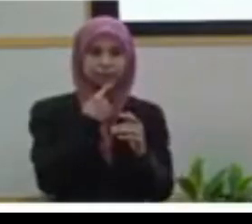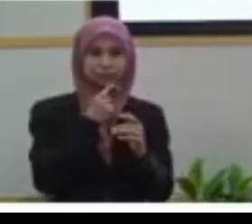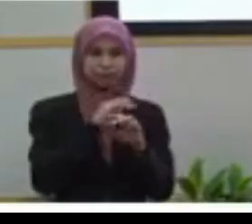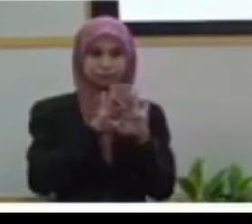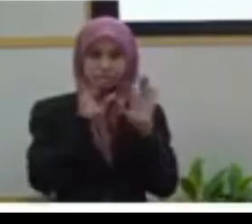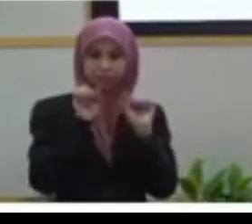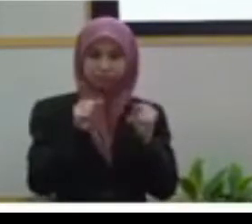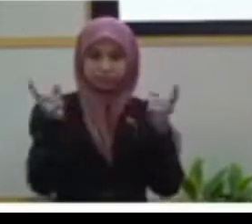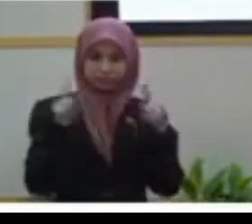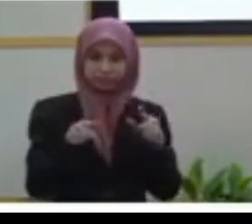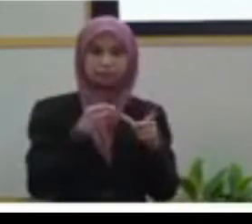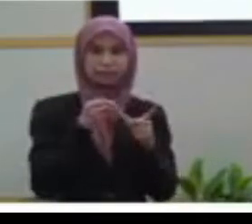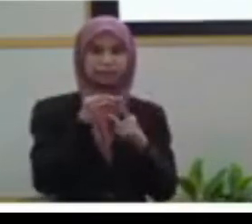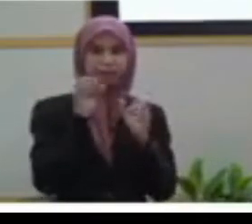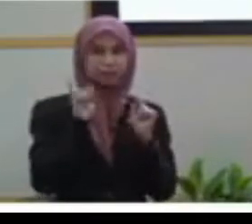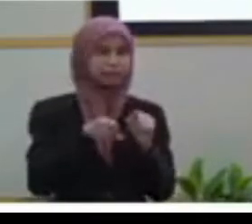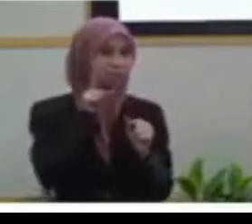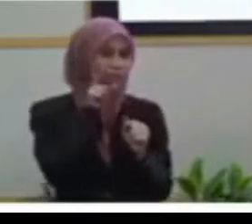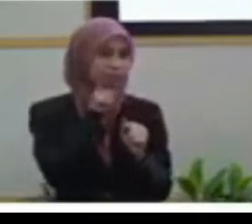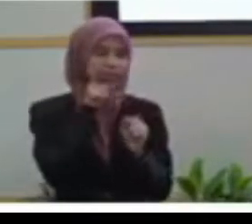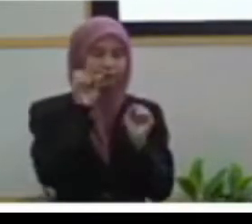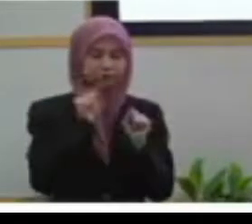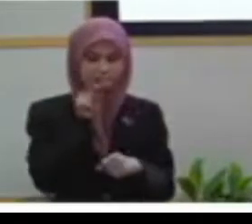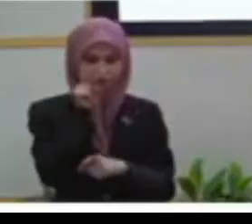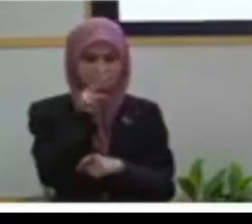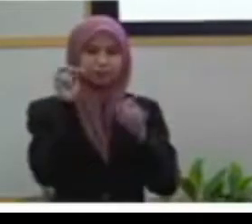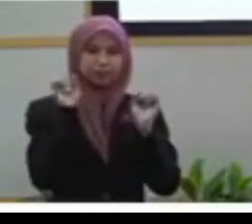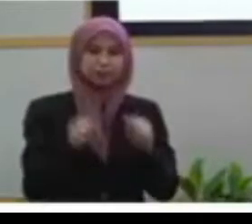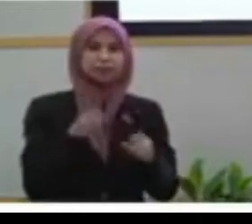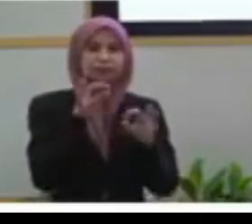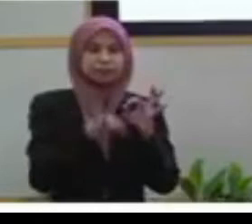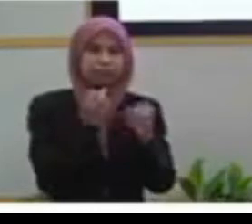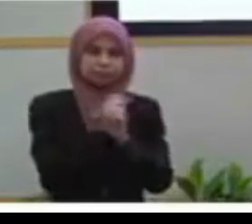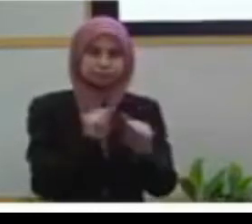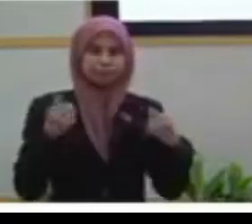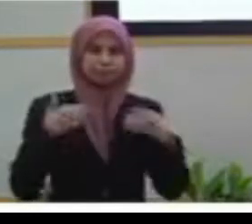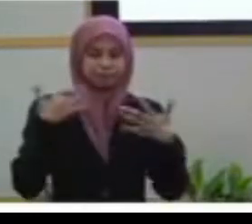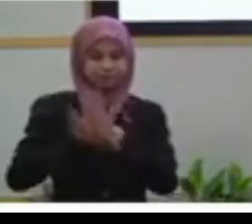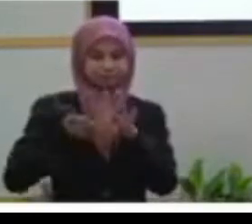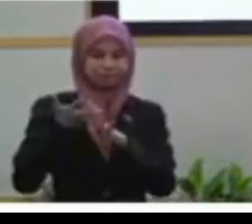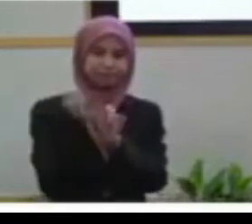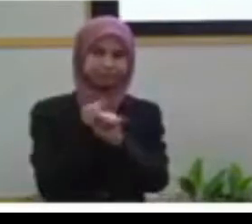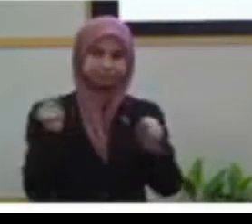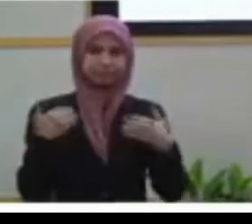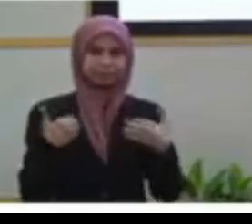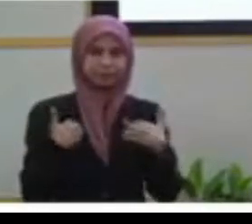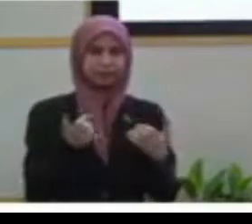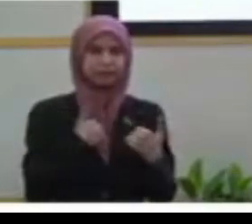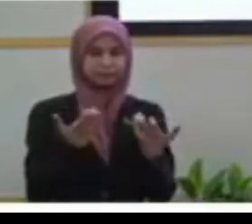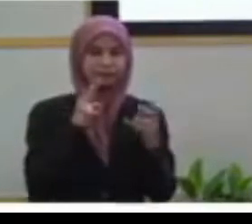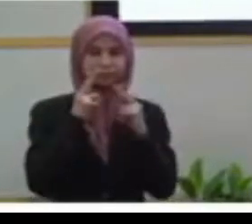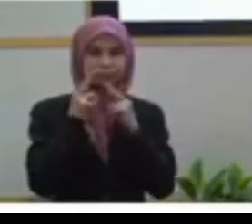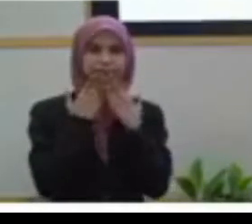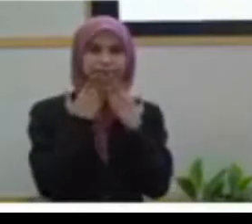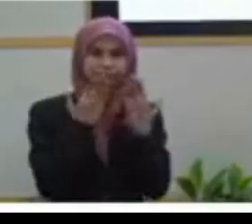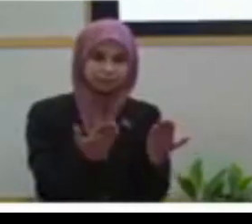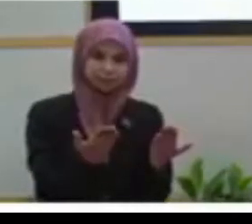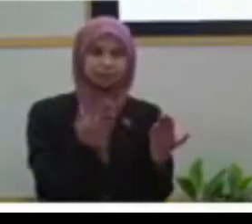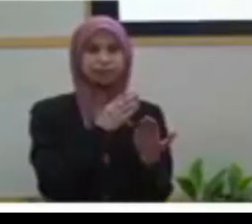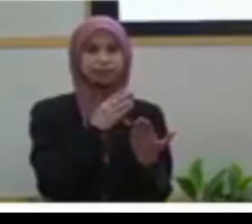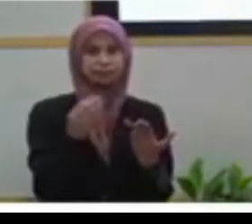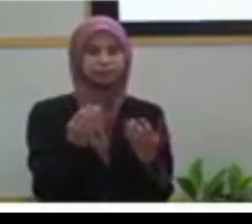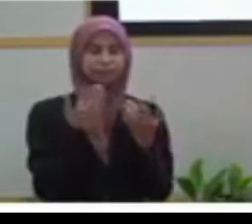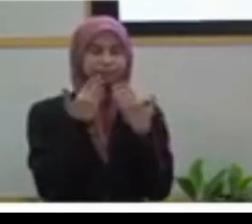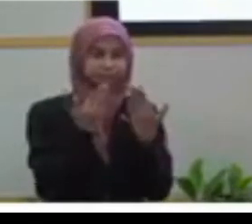secara pendengaran. Oleh itu disampaikan secara isyarat. Saya ingin ucapkan terima kasih dan penghargaan